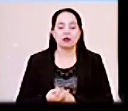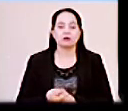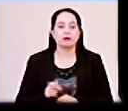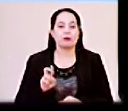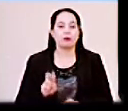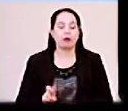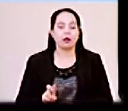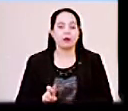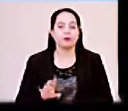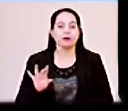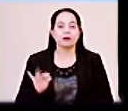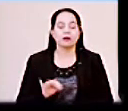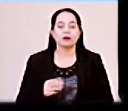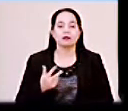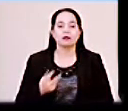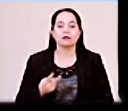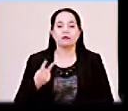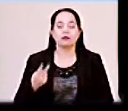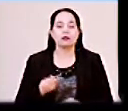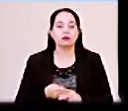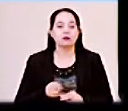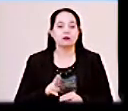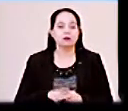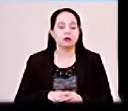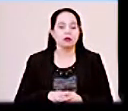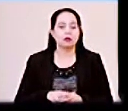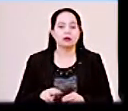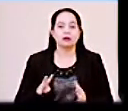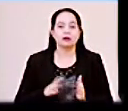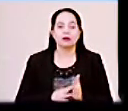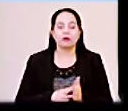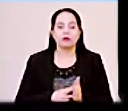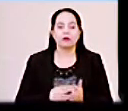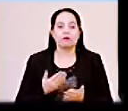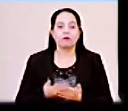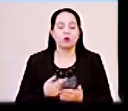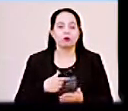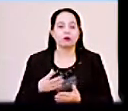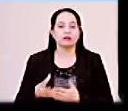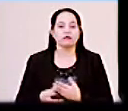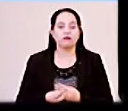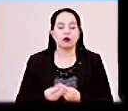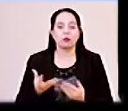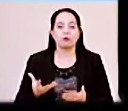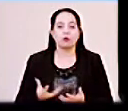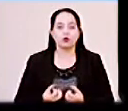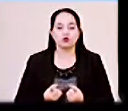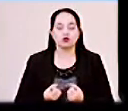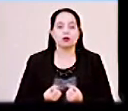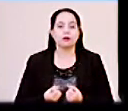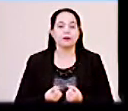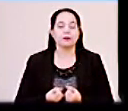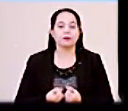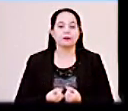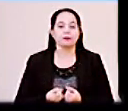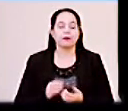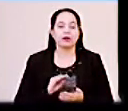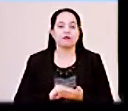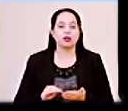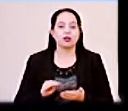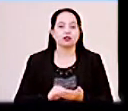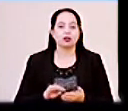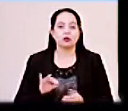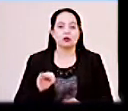12b. И 3 квадрат это 9. Вот мы с вами получили